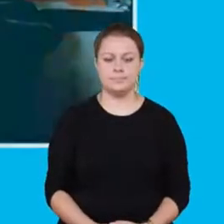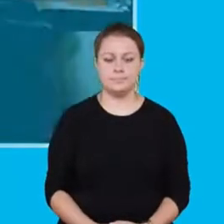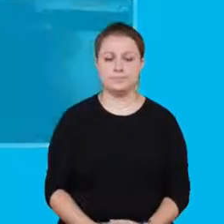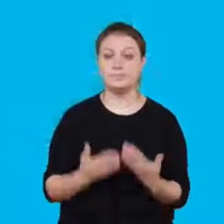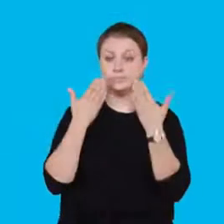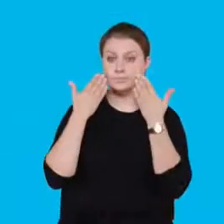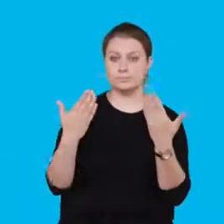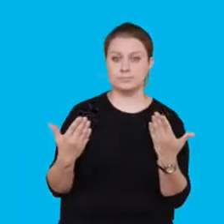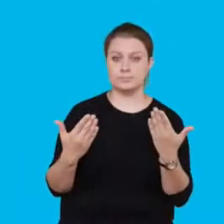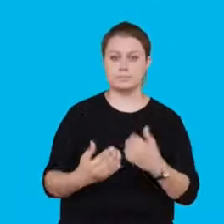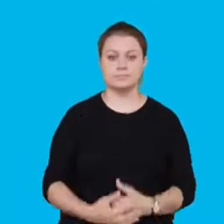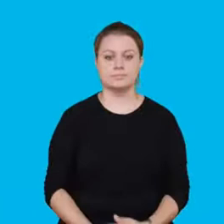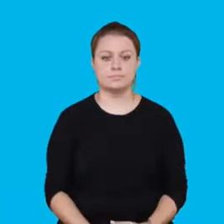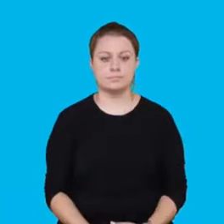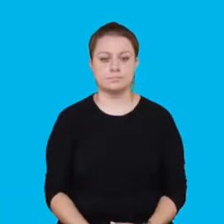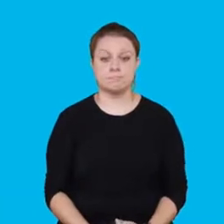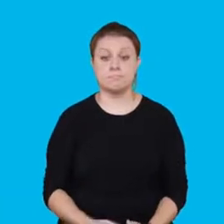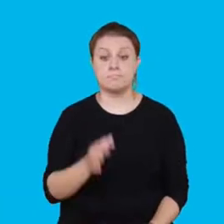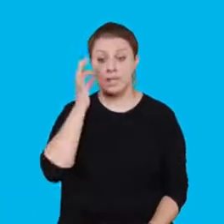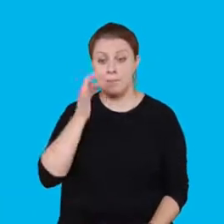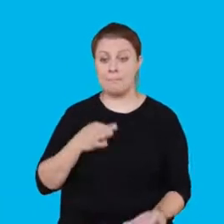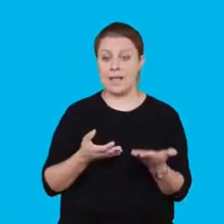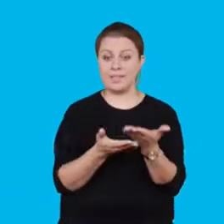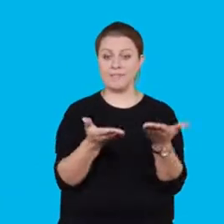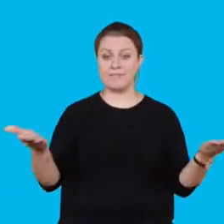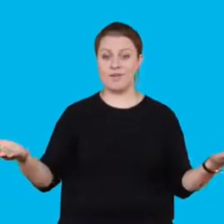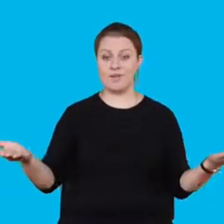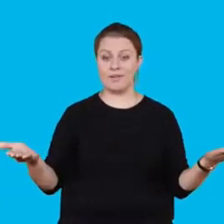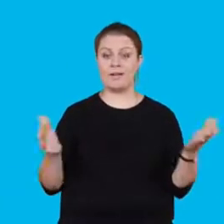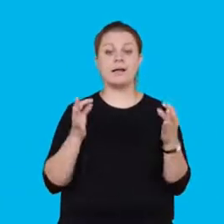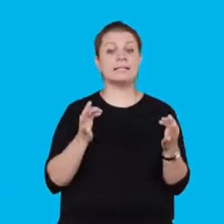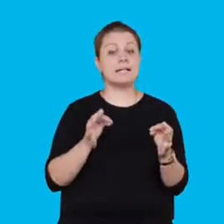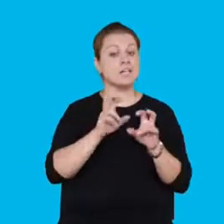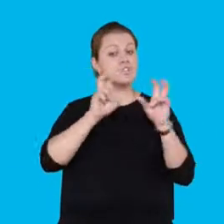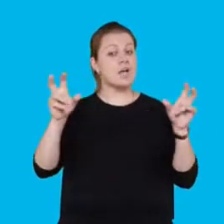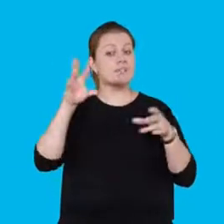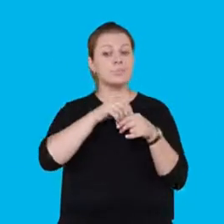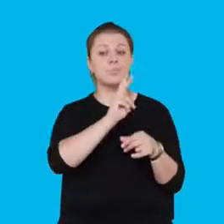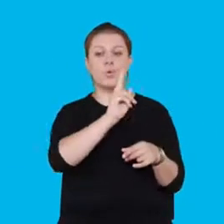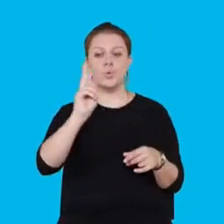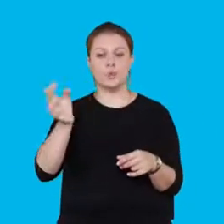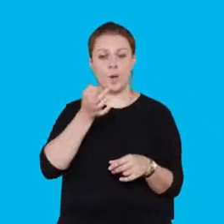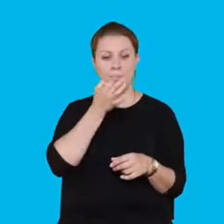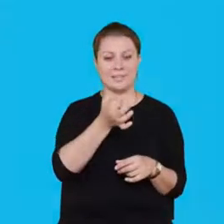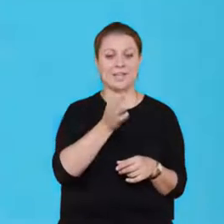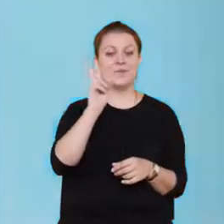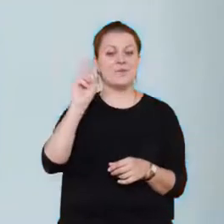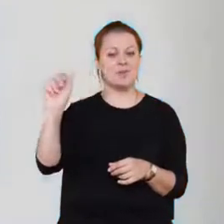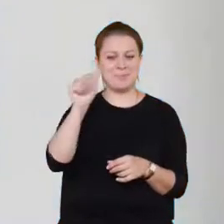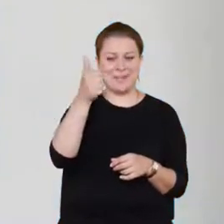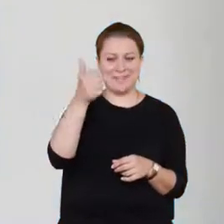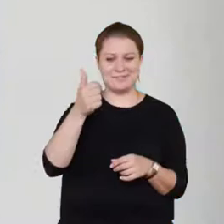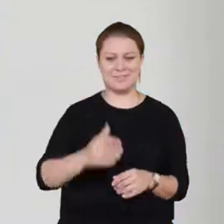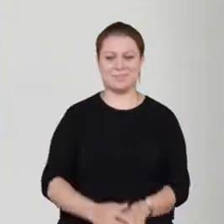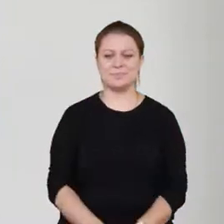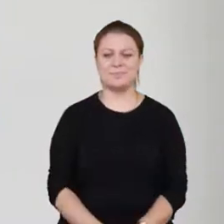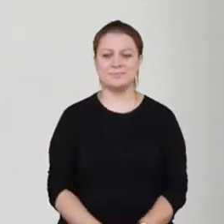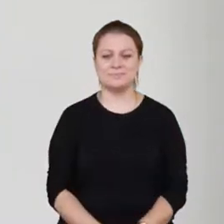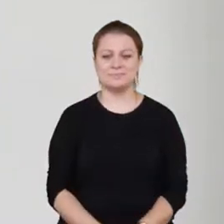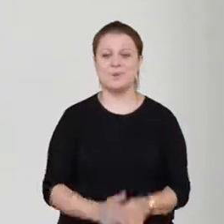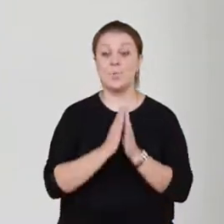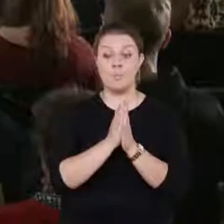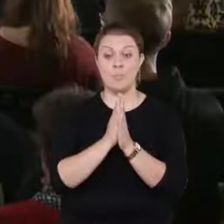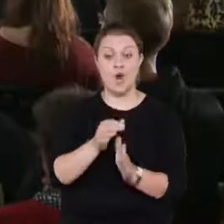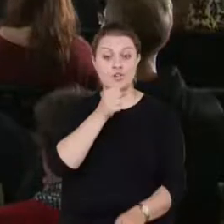Dziękuję. Drodzy Państwo, to jest ten czas na pytania. Kto pierwszy? Trzeba